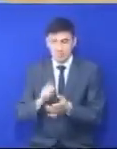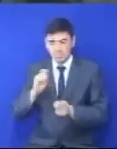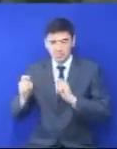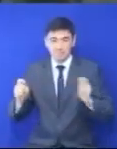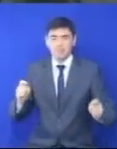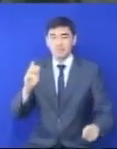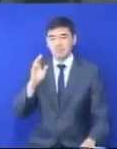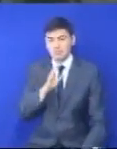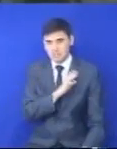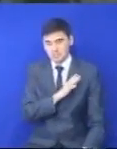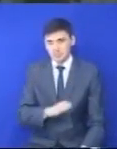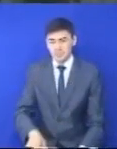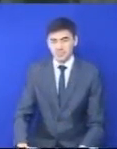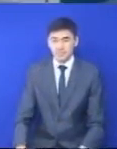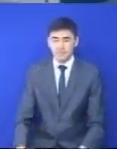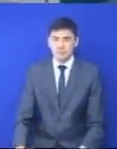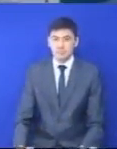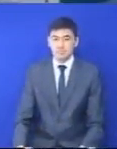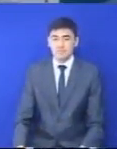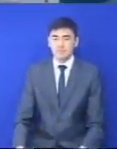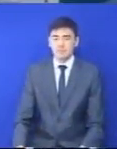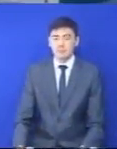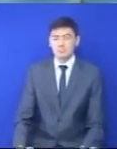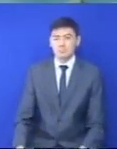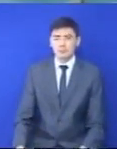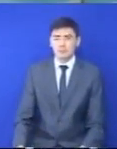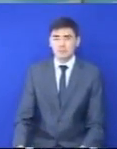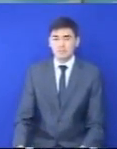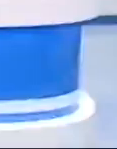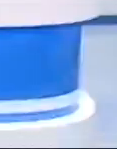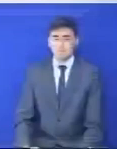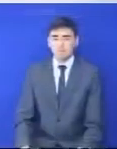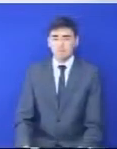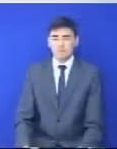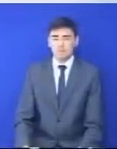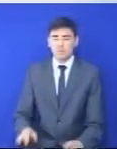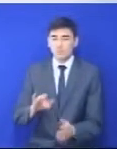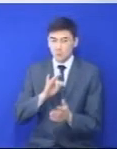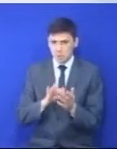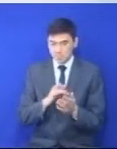болды. Арсыл Мадвасова, Қуаныш Смағұлов, Ерінұр Қалелов, Семей телеарнасы.